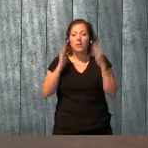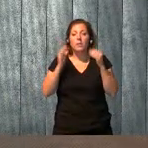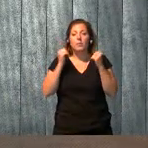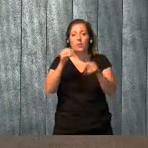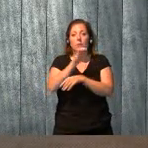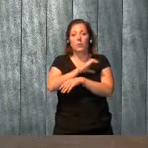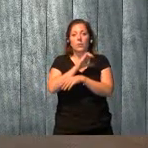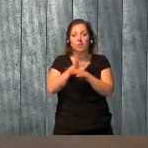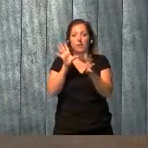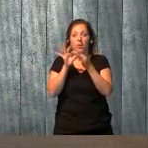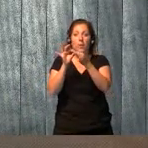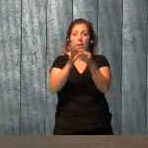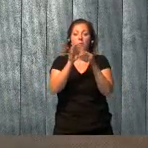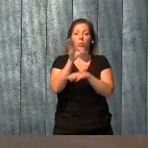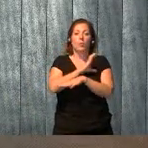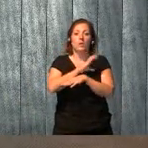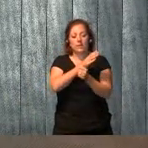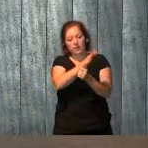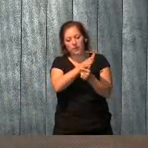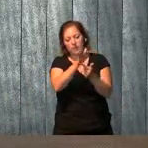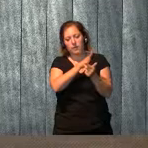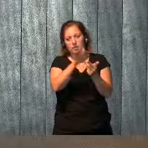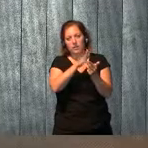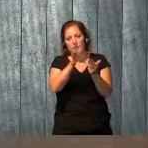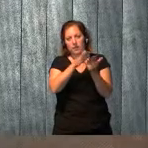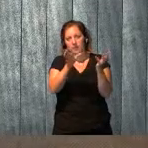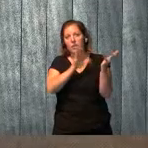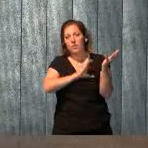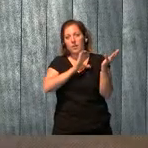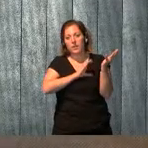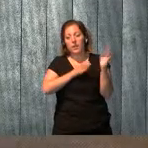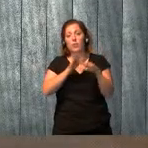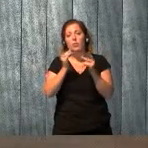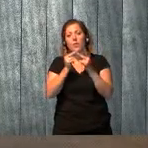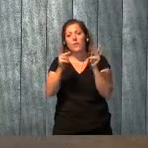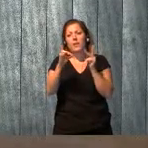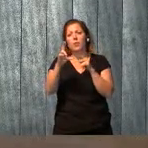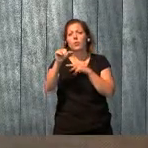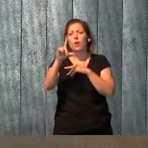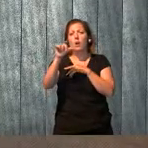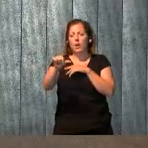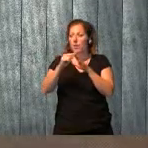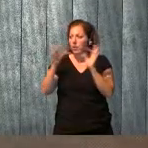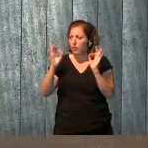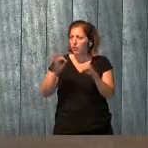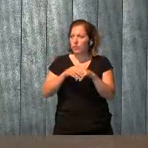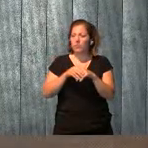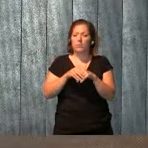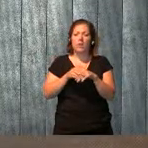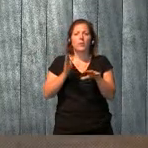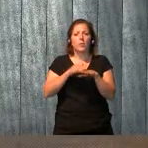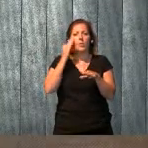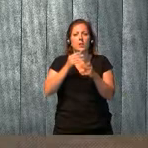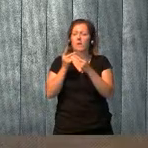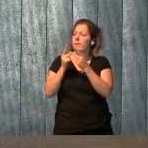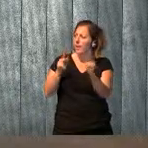la coopération tous ces aspects et je crois que la ville de Douala en bénéficie. Je sais aussi que la ville de